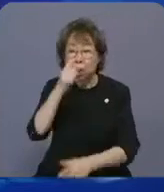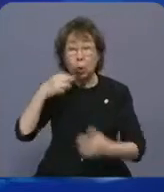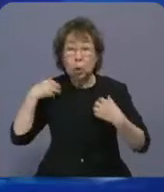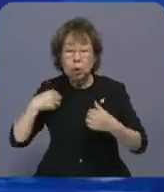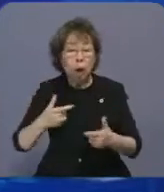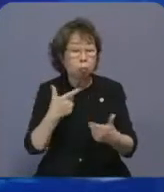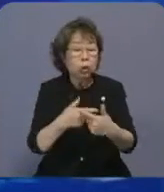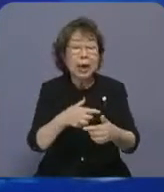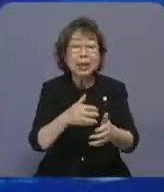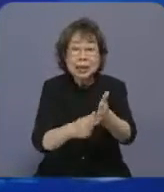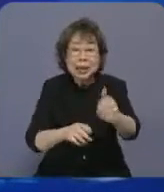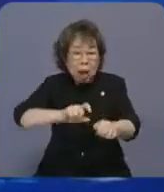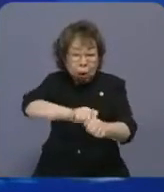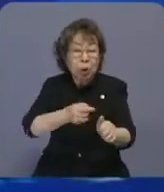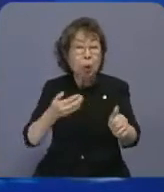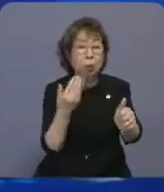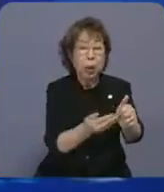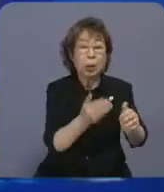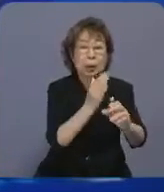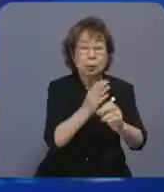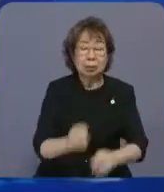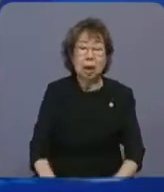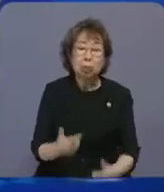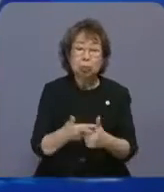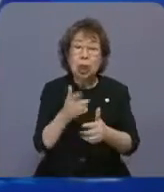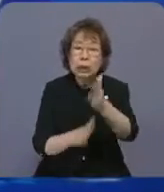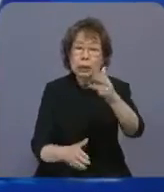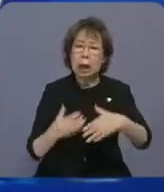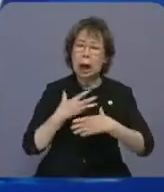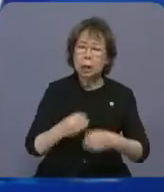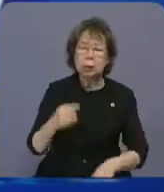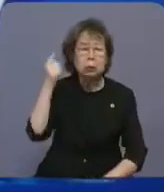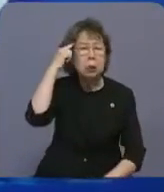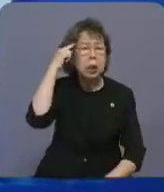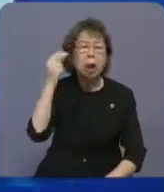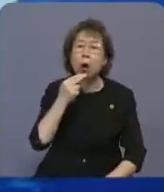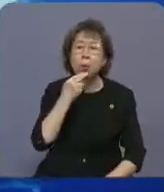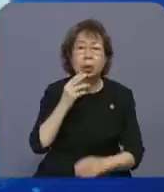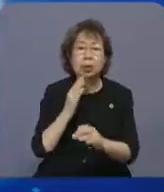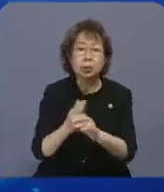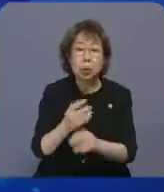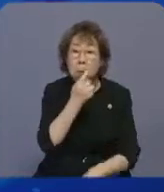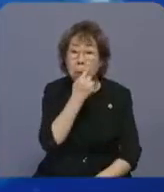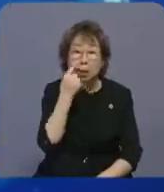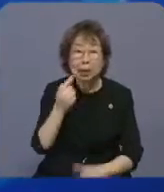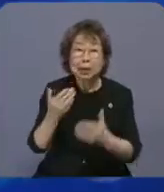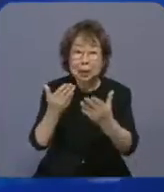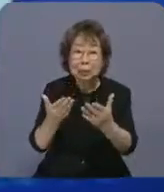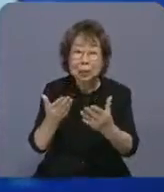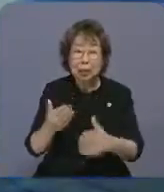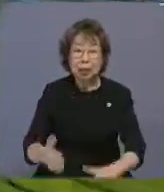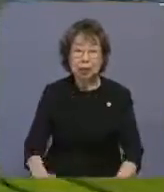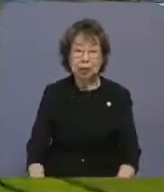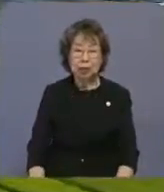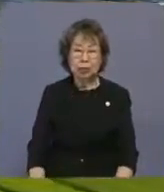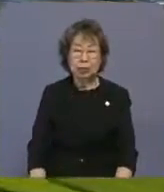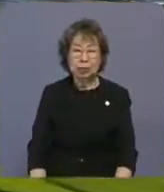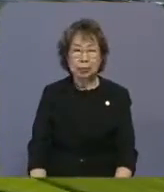사실이 드러났습니다. 부산시의 여전한 안전불감증, 최휘지 기자가 취재했습니다.